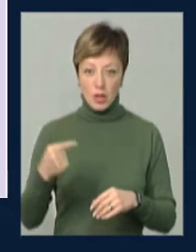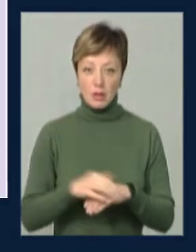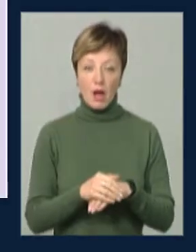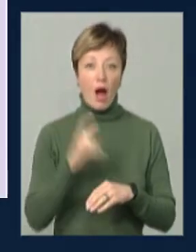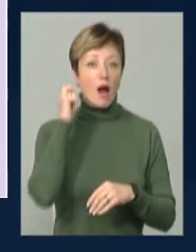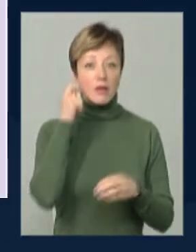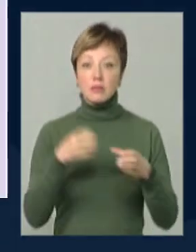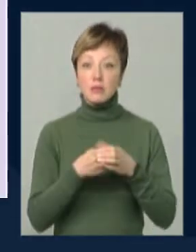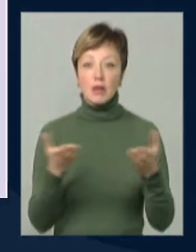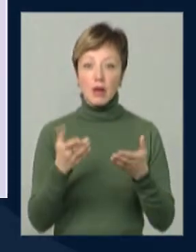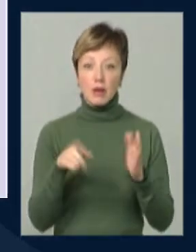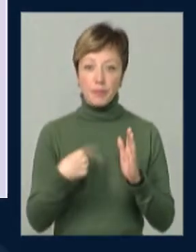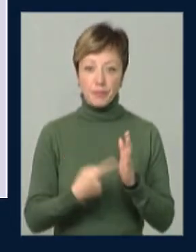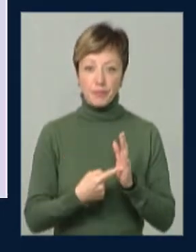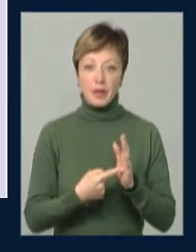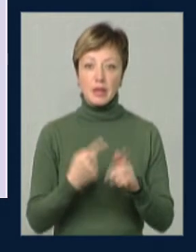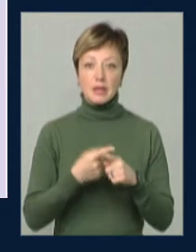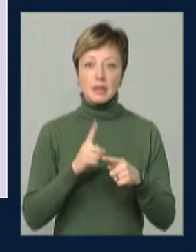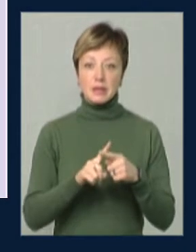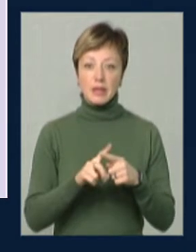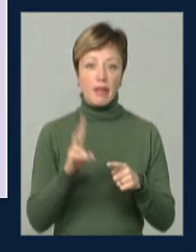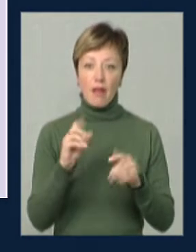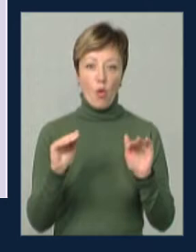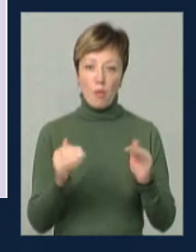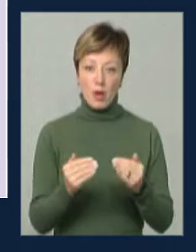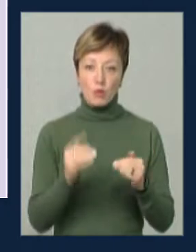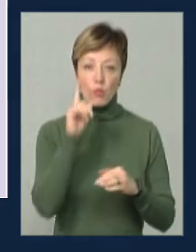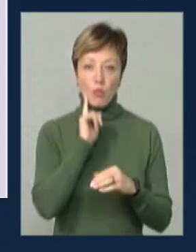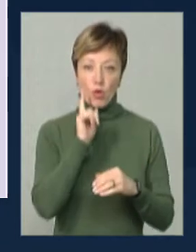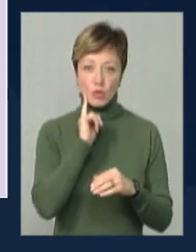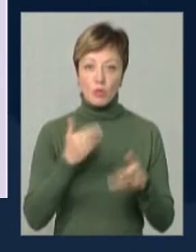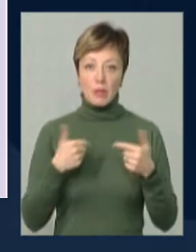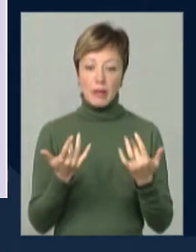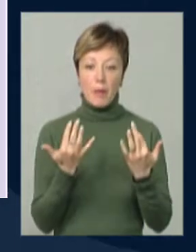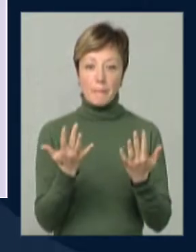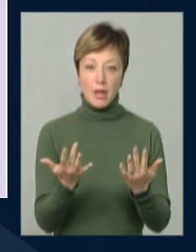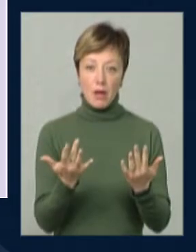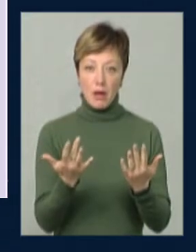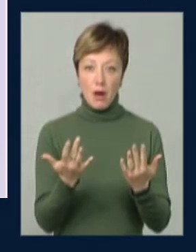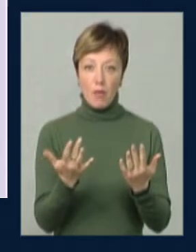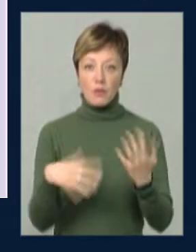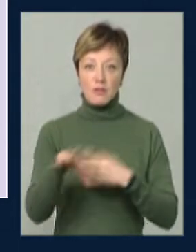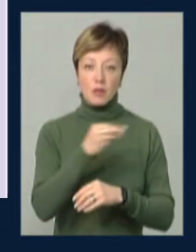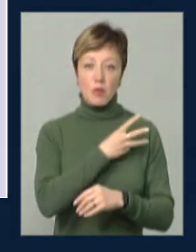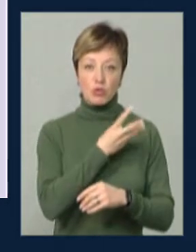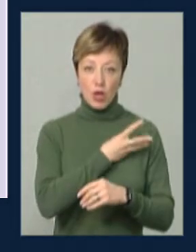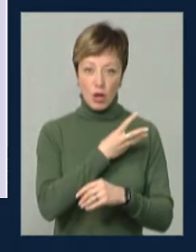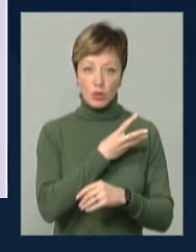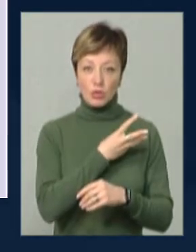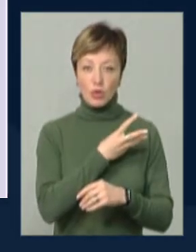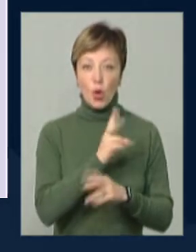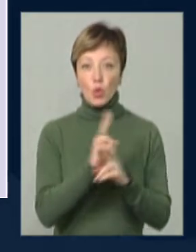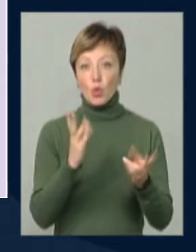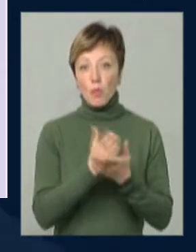А вікова категорія? Вікова категорія – це не обмежена. Поки що ми набираємо усіх бажаючих,